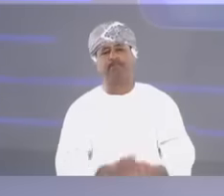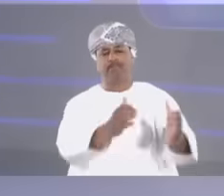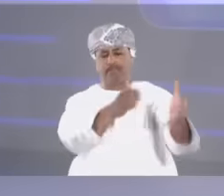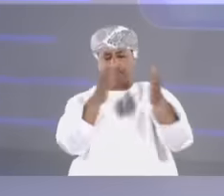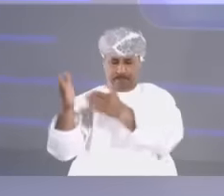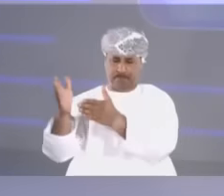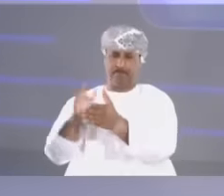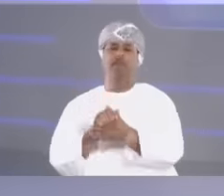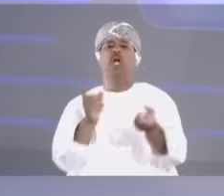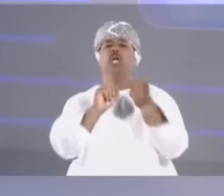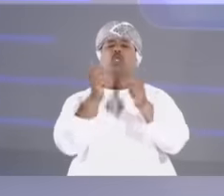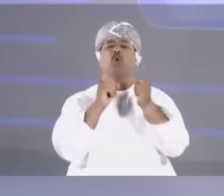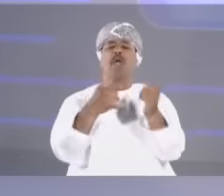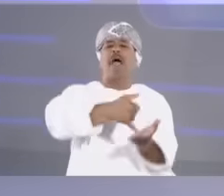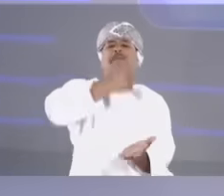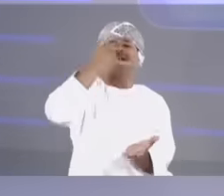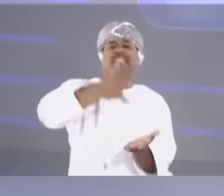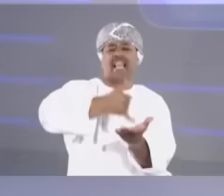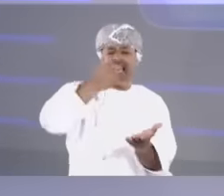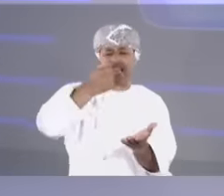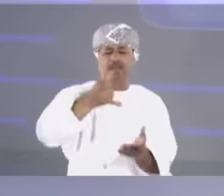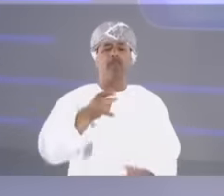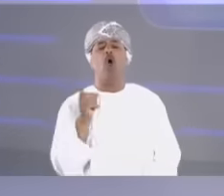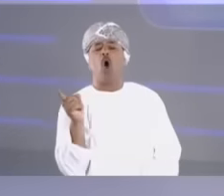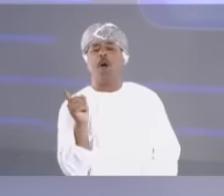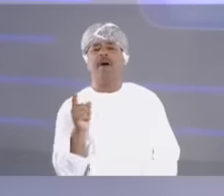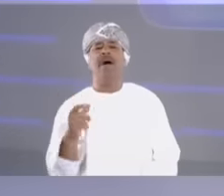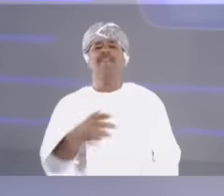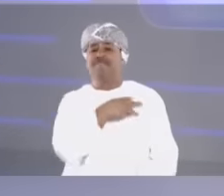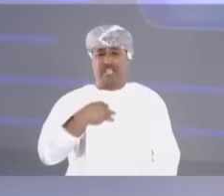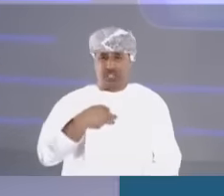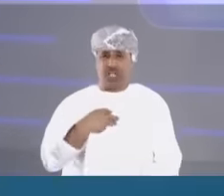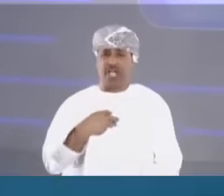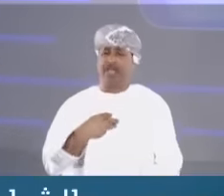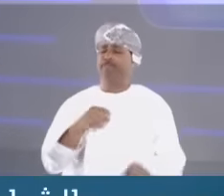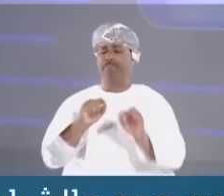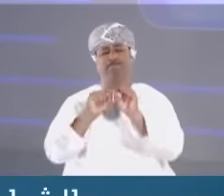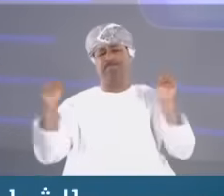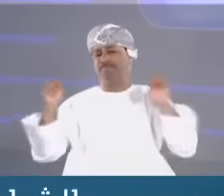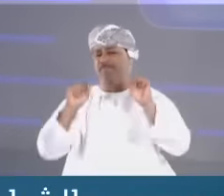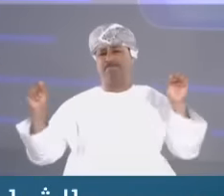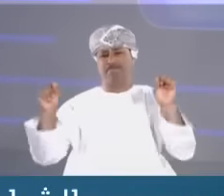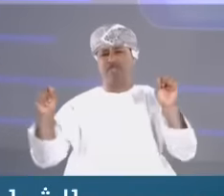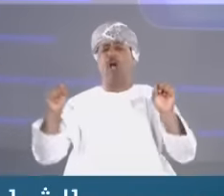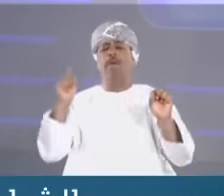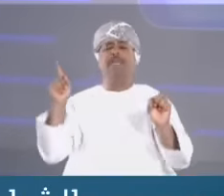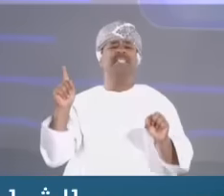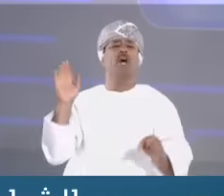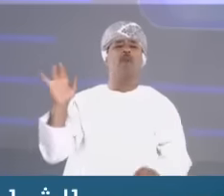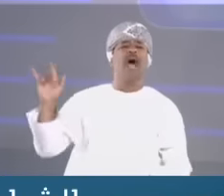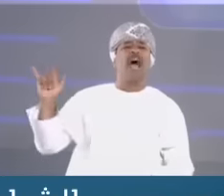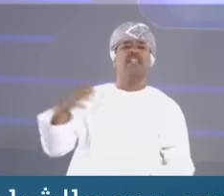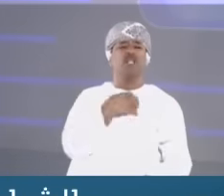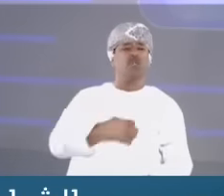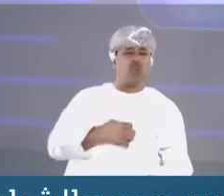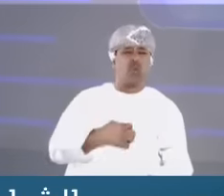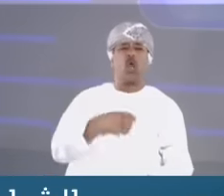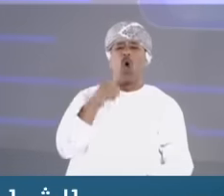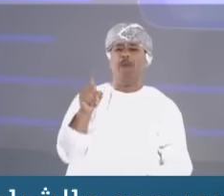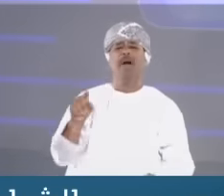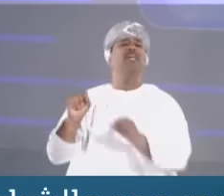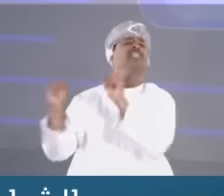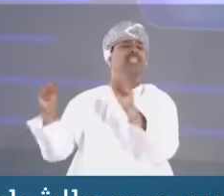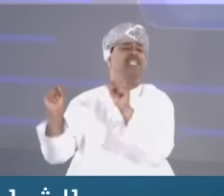وإلى دور عمان تل المحترفين، حيث لم ينجح فنجة في استغلال تعادل العروبة في الجولة 15 من